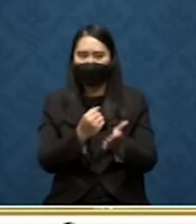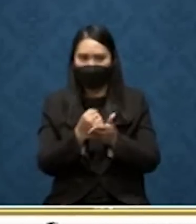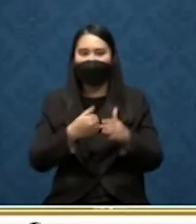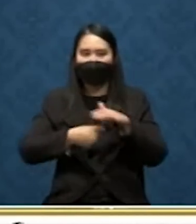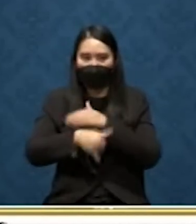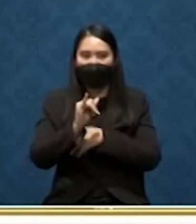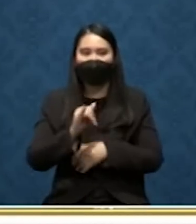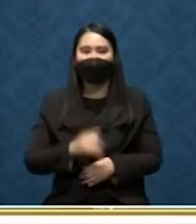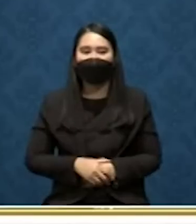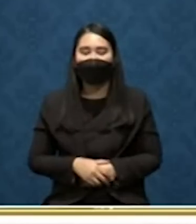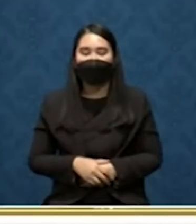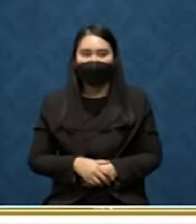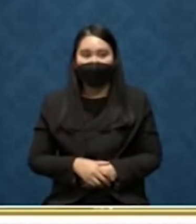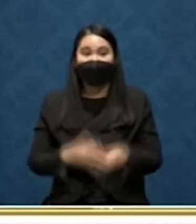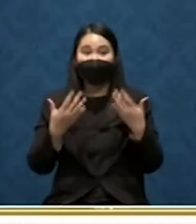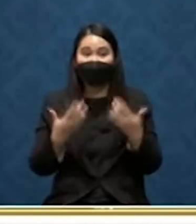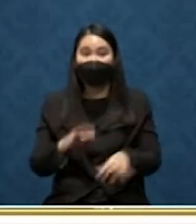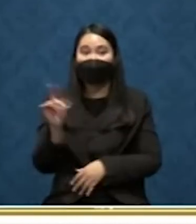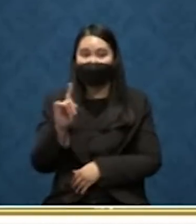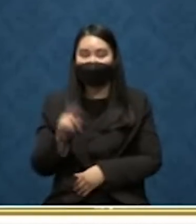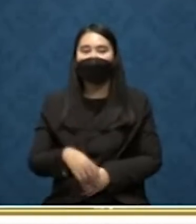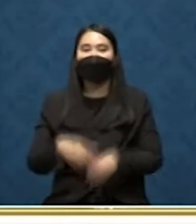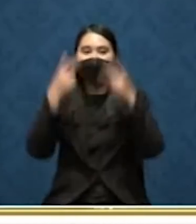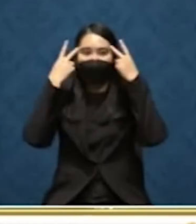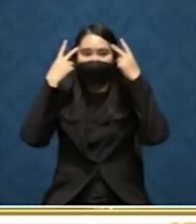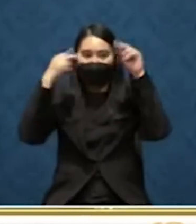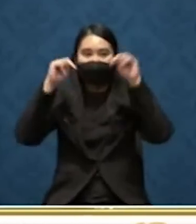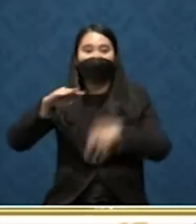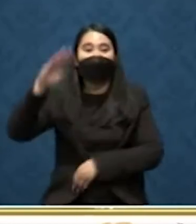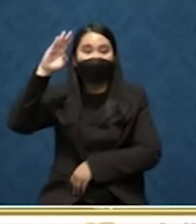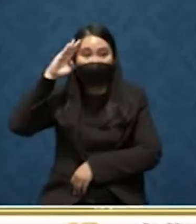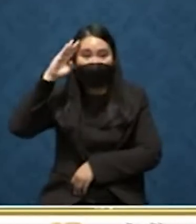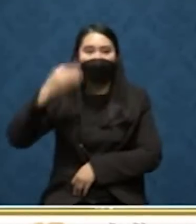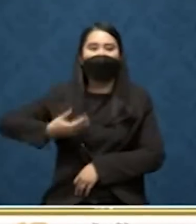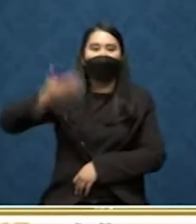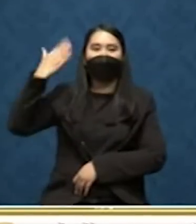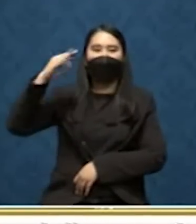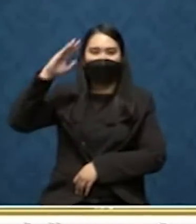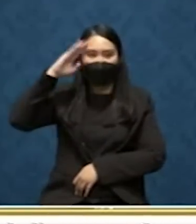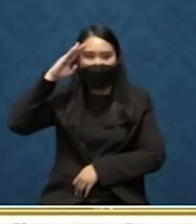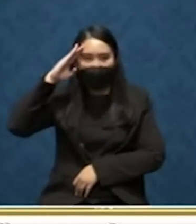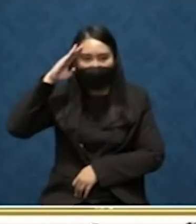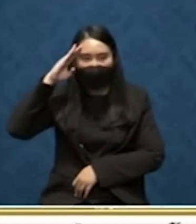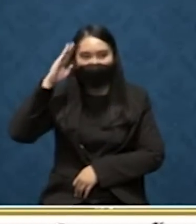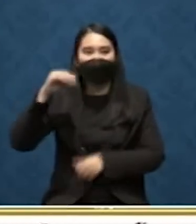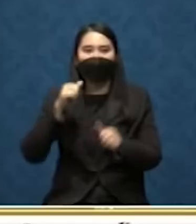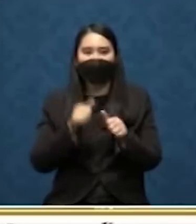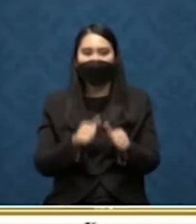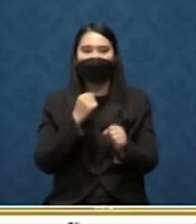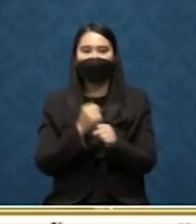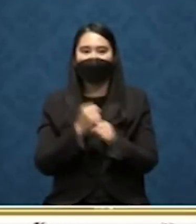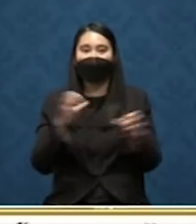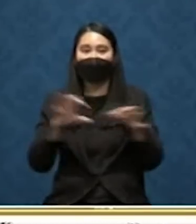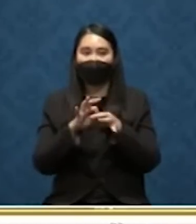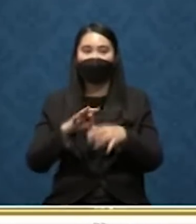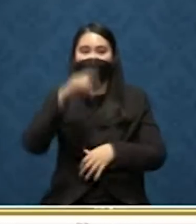ลนั้นะครัและถ้าหากว่าผลเอกประยุติที่เป็นอดีตทะหารอยู่สังกัดหน่วยงานด้านความมน